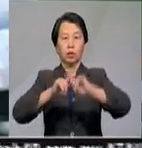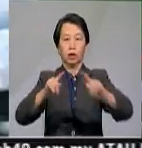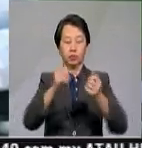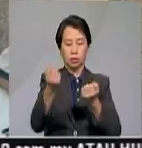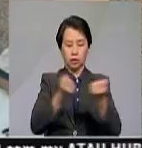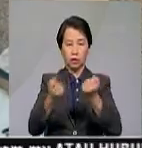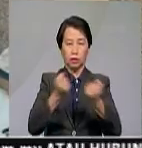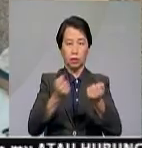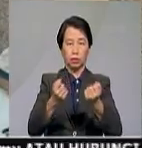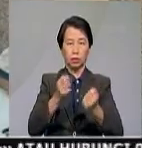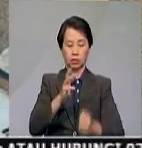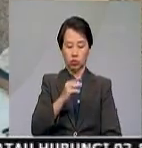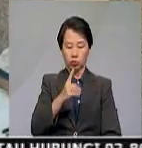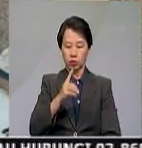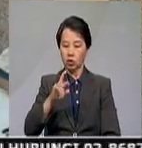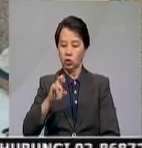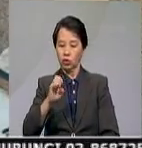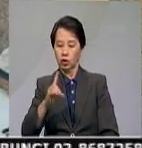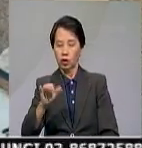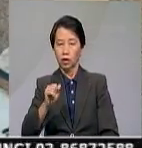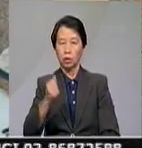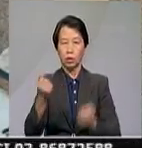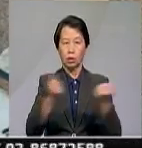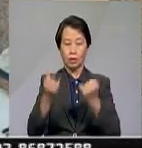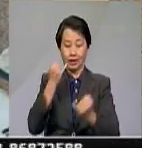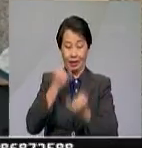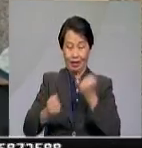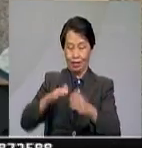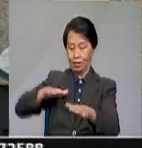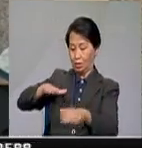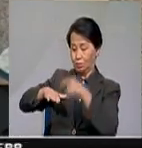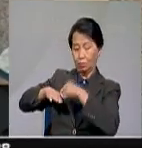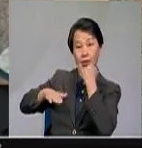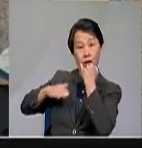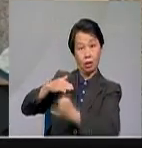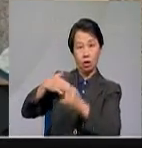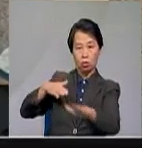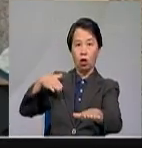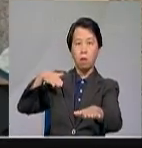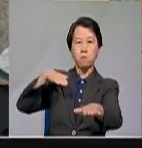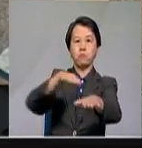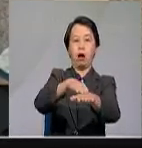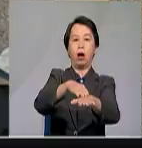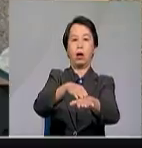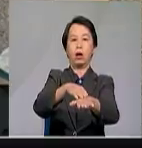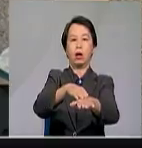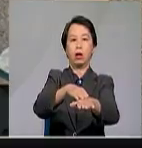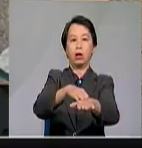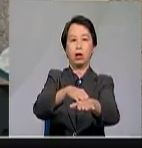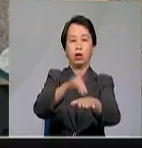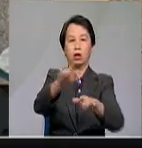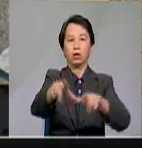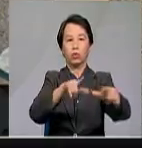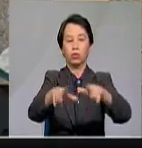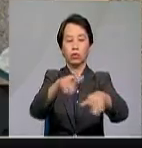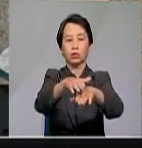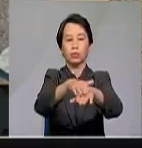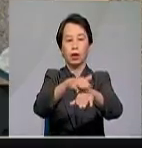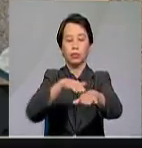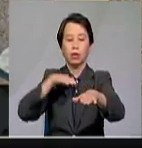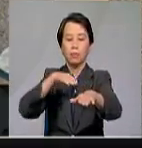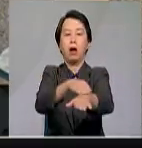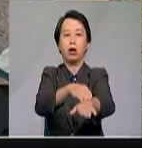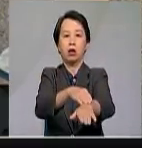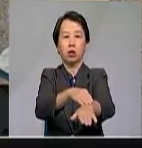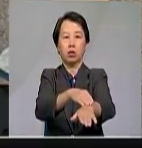kereta yang dipandu Muhammad Rozi yang merupakan kenderaan terakhir dalam konvoi itu telah melanggar bahagian belakang sebuah lori yang sedang bergerak